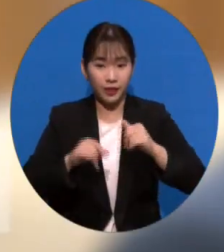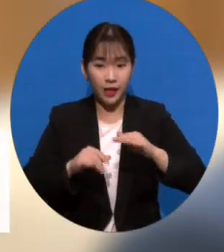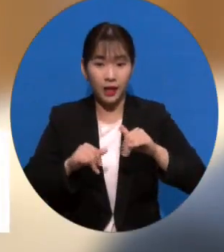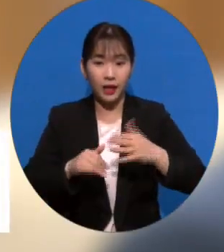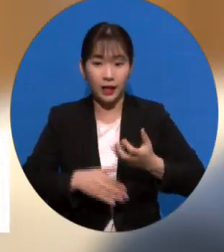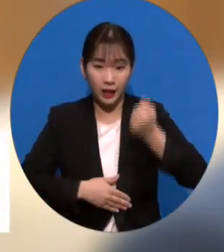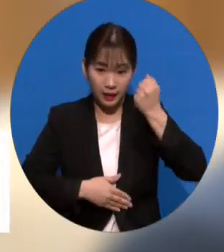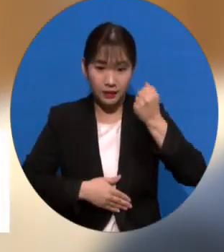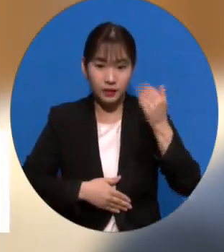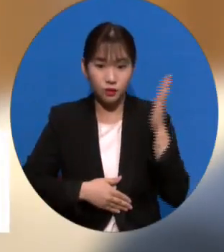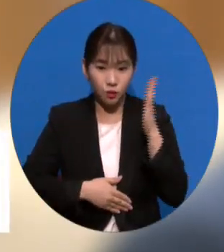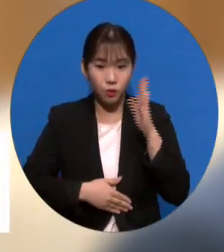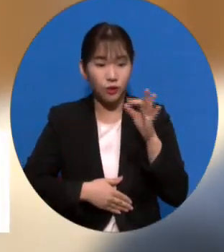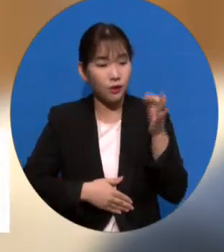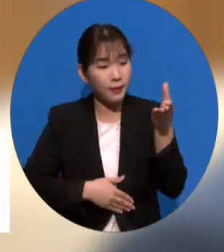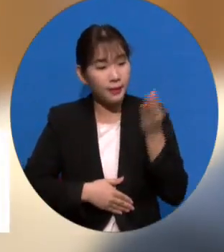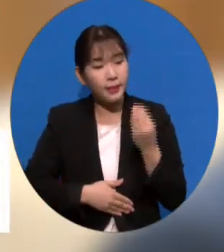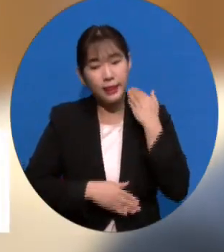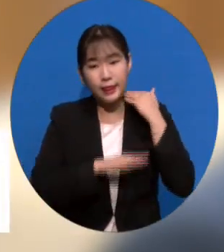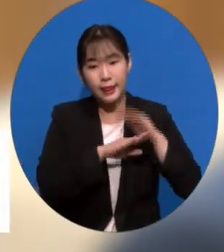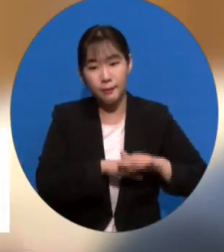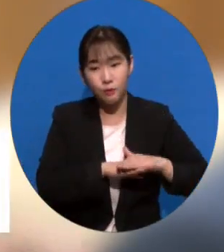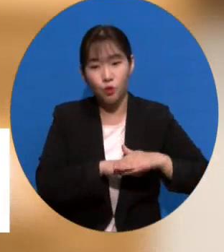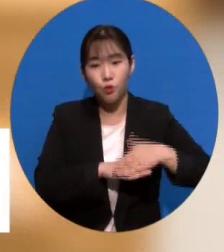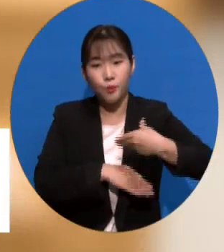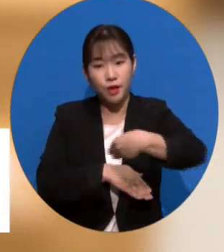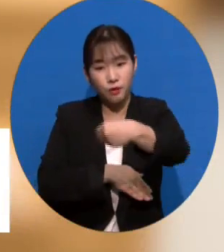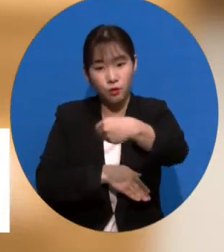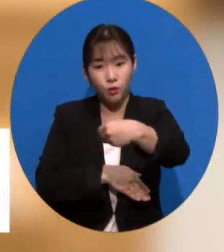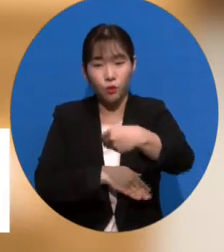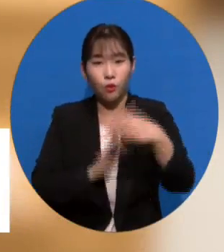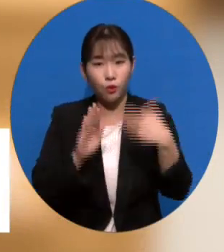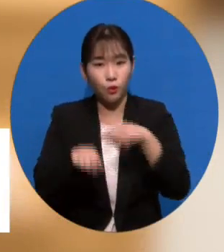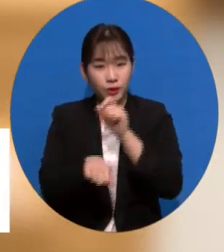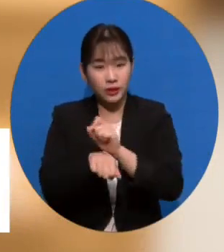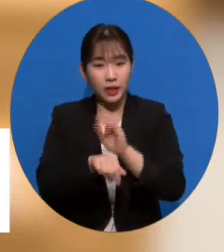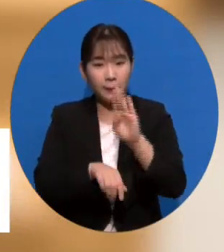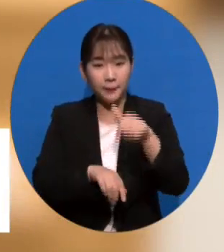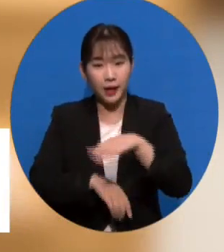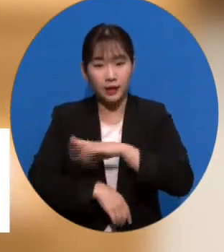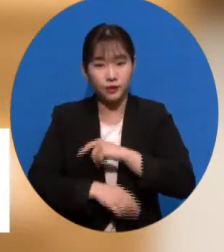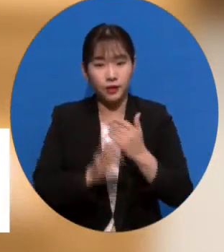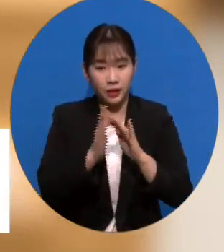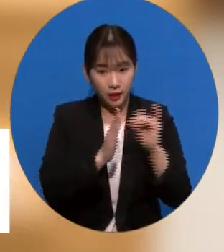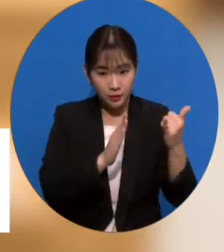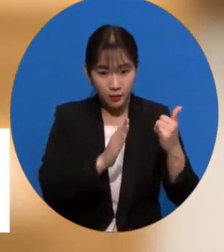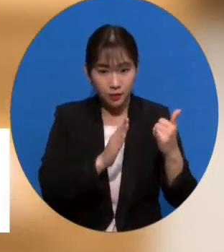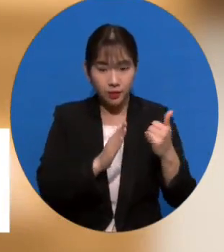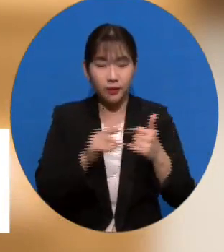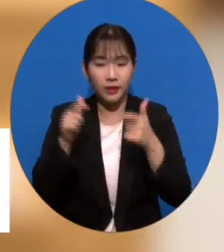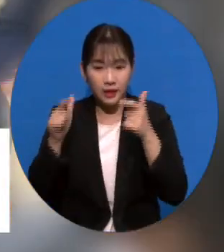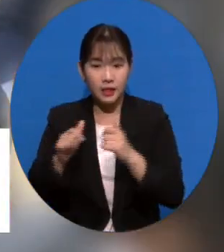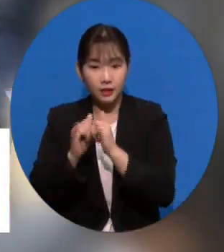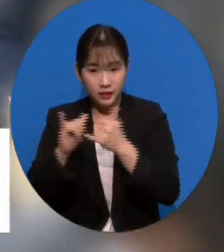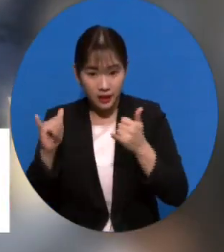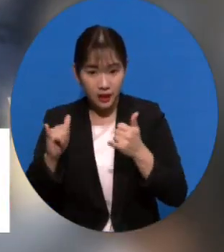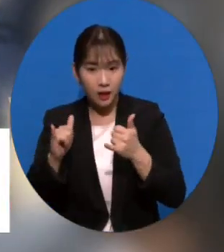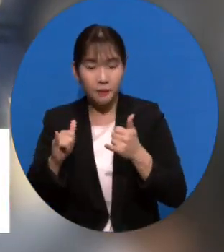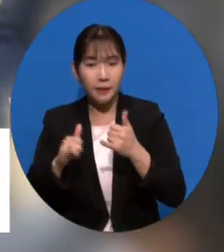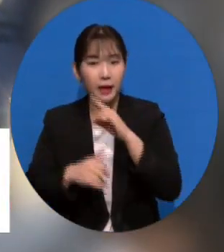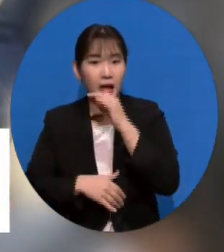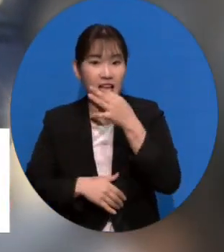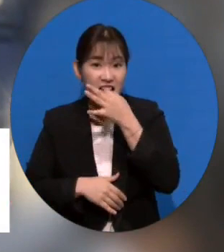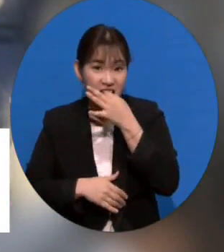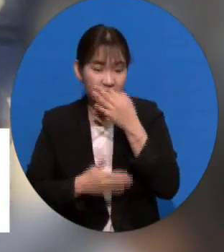지분을 대출 담보로 함께 제공하면서 공직자인 박 의원의 가족에게 지역 구민이